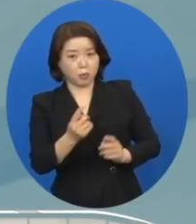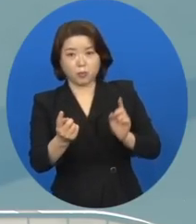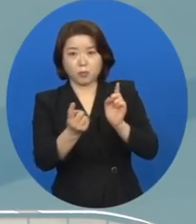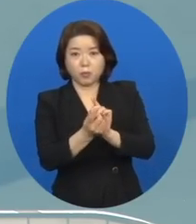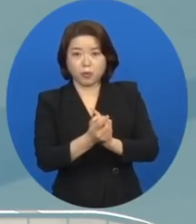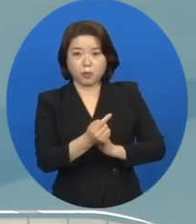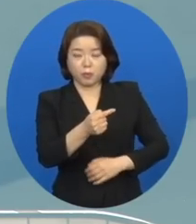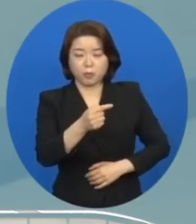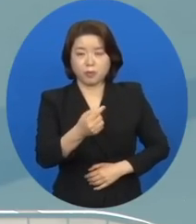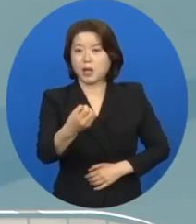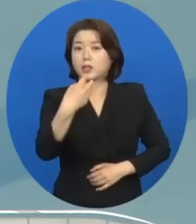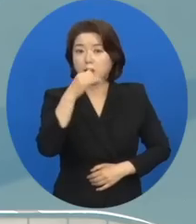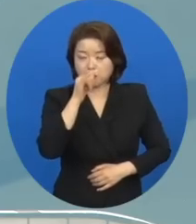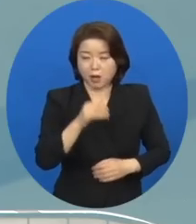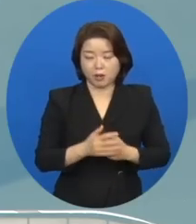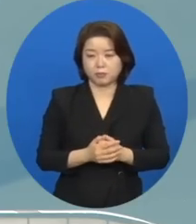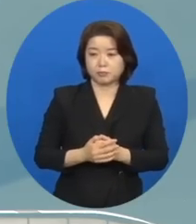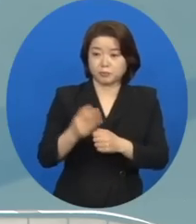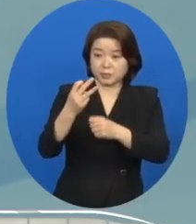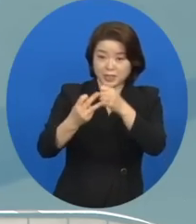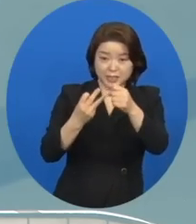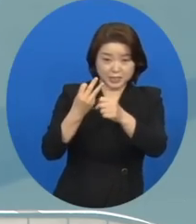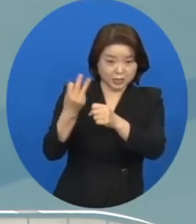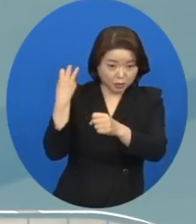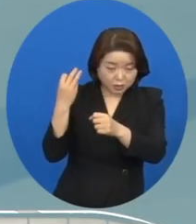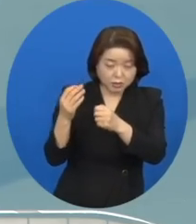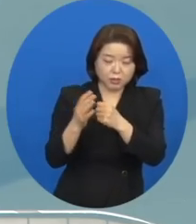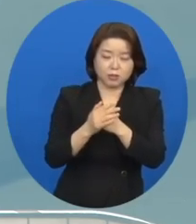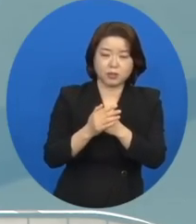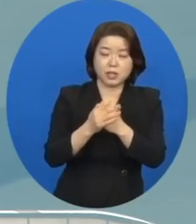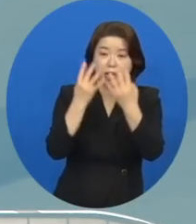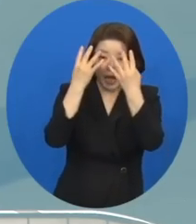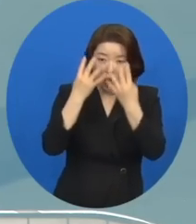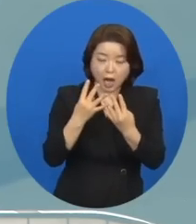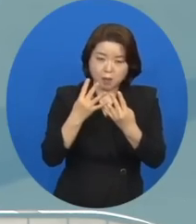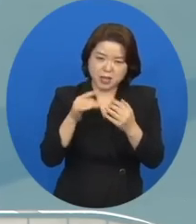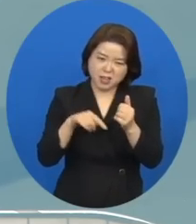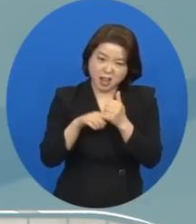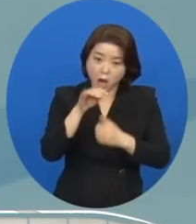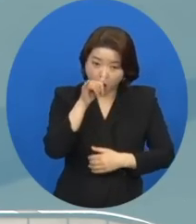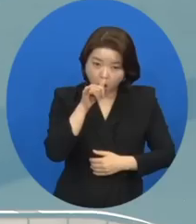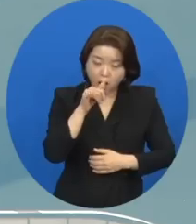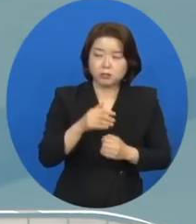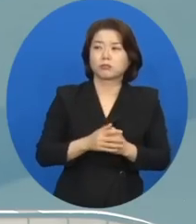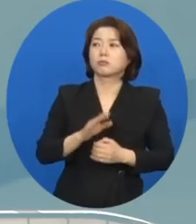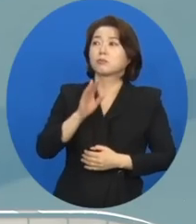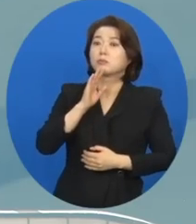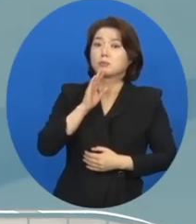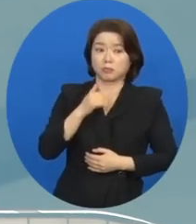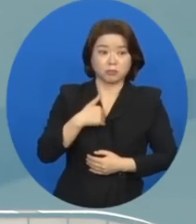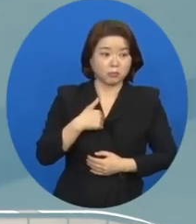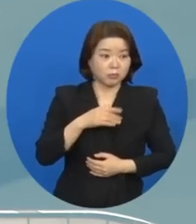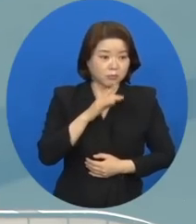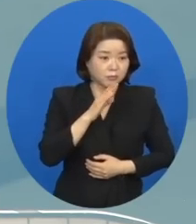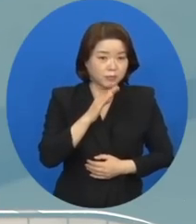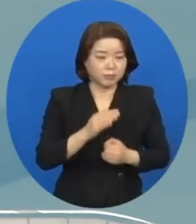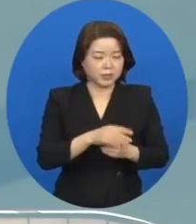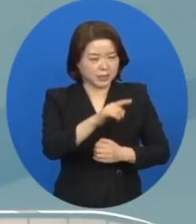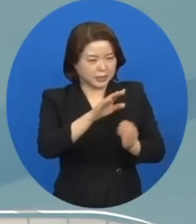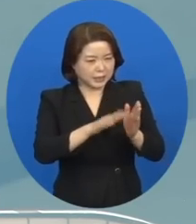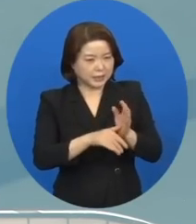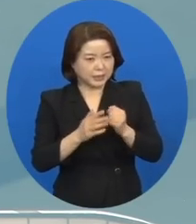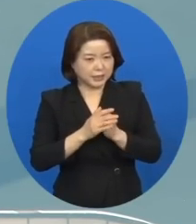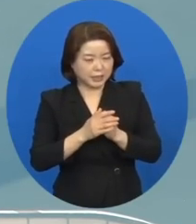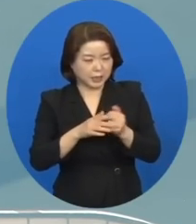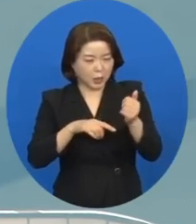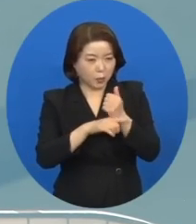겁니다. 13년 전에 감옥에서 고문당하신 적이 있으셨죠? 네, 그렇습니다만 혹시 그때 고문하던